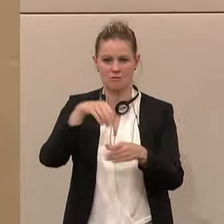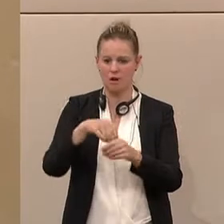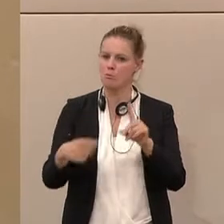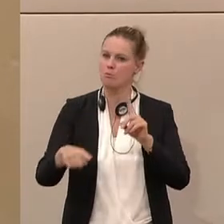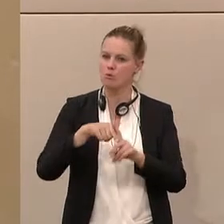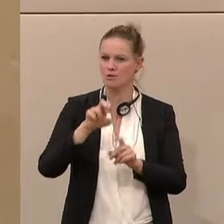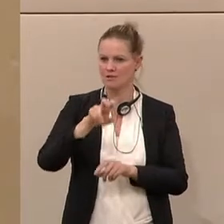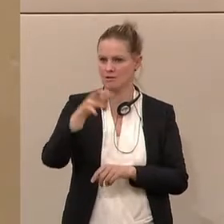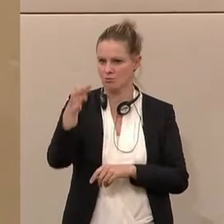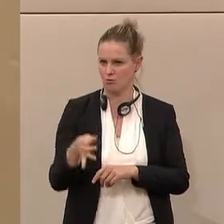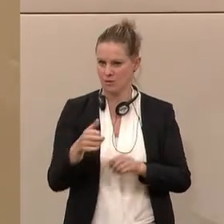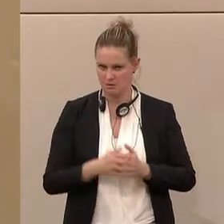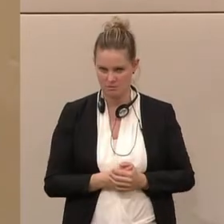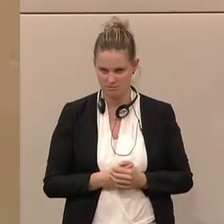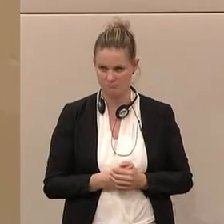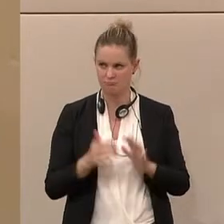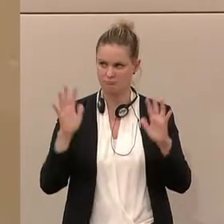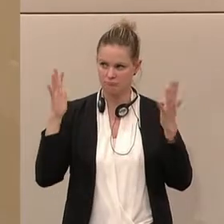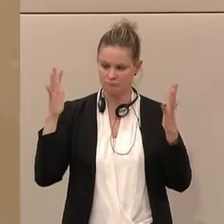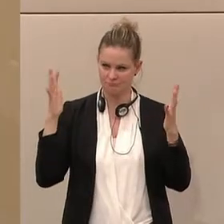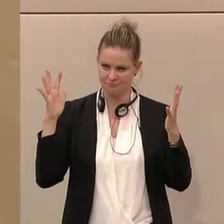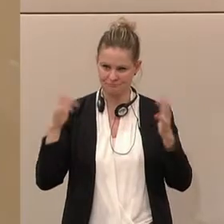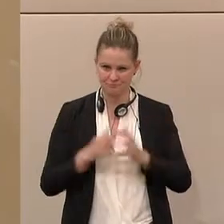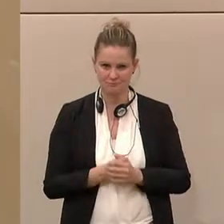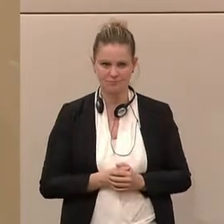von 13%.